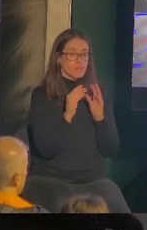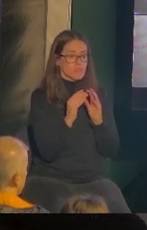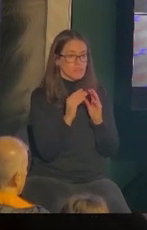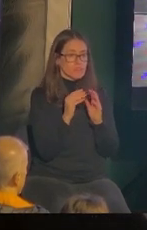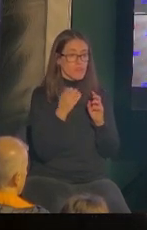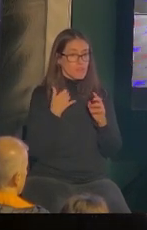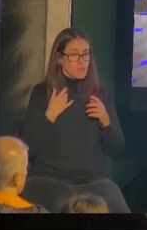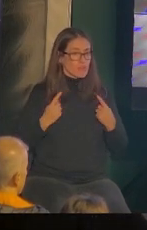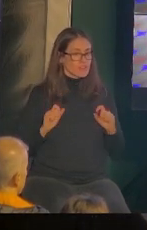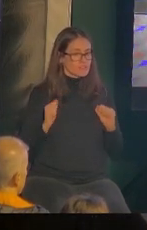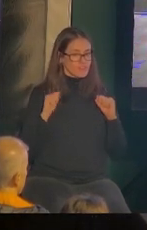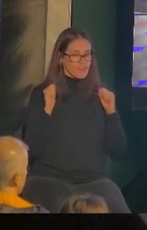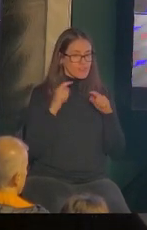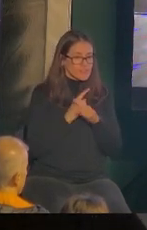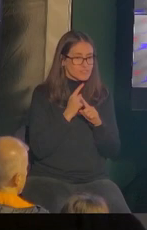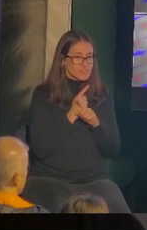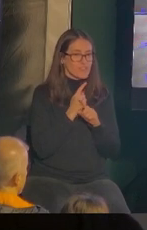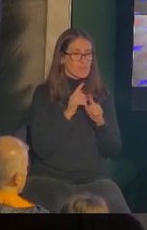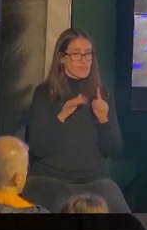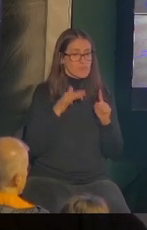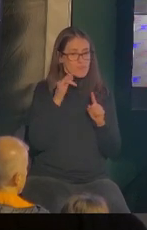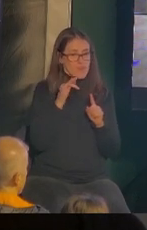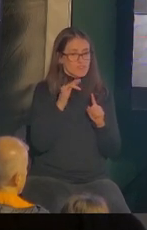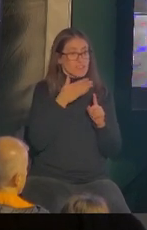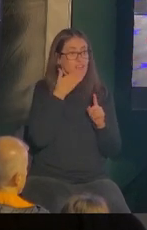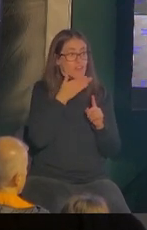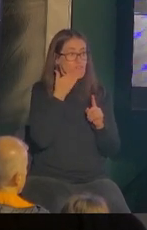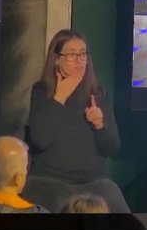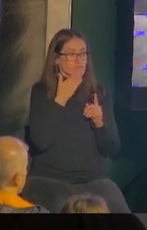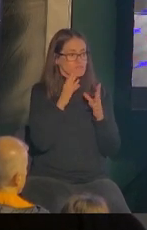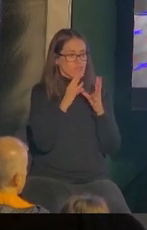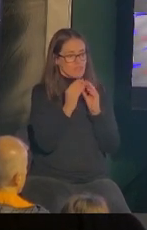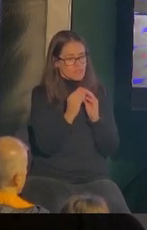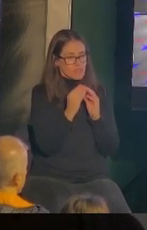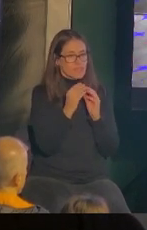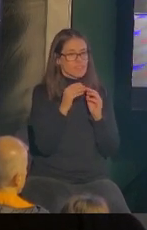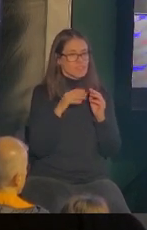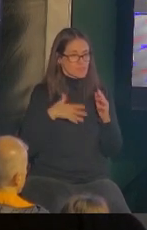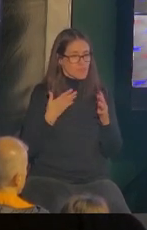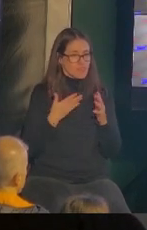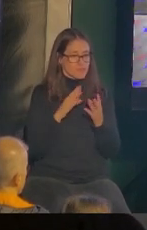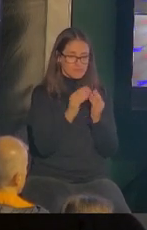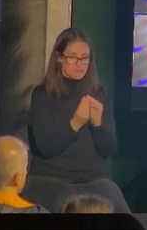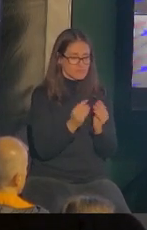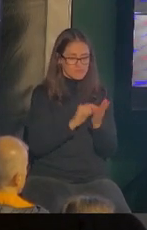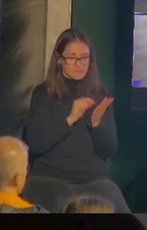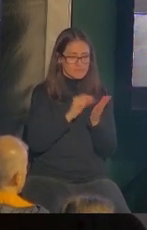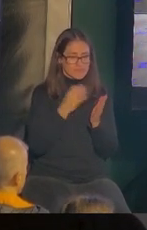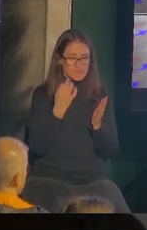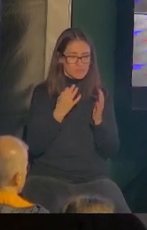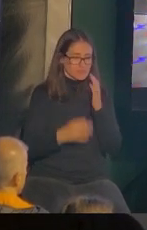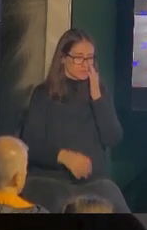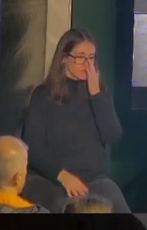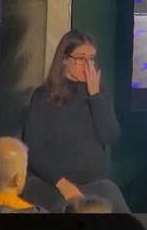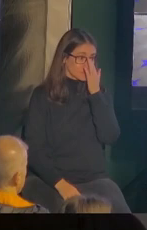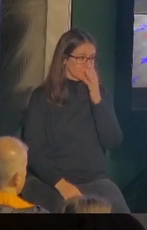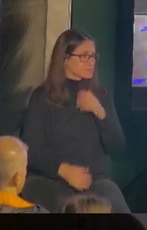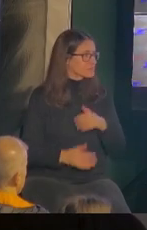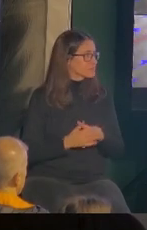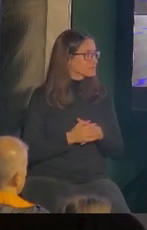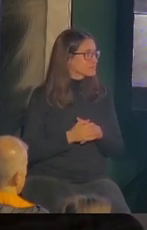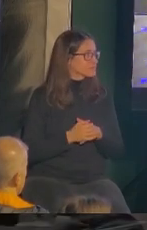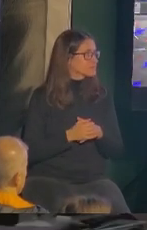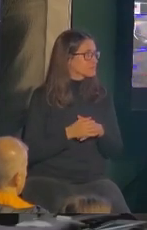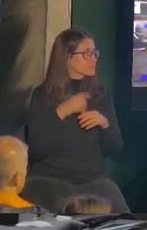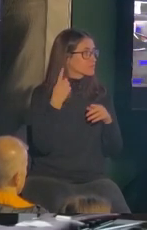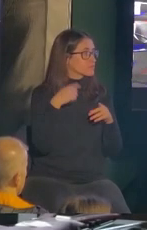estic i el calor, no sé, crec que el fondré aquí al mig. I llavors, amb un paper net,